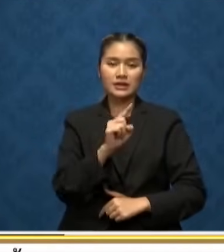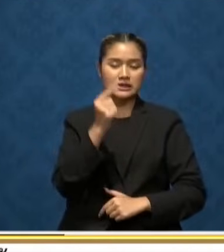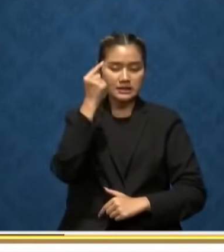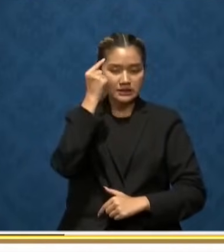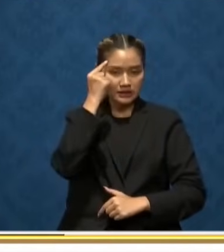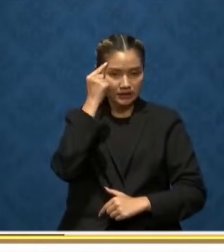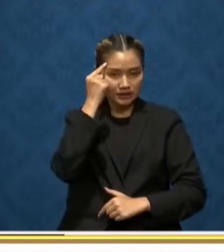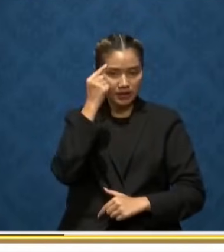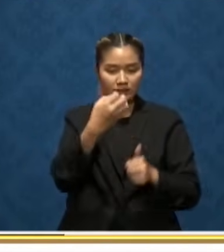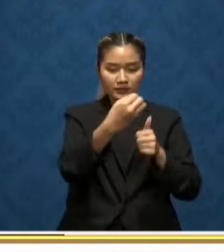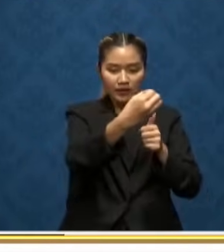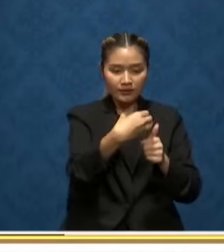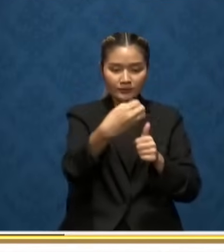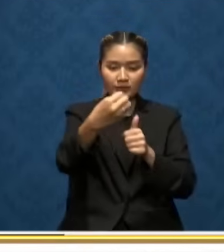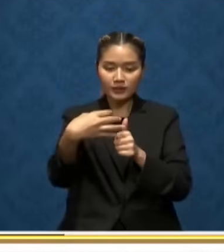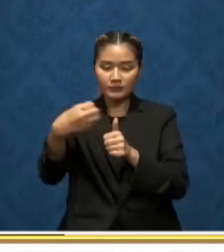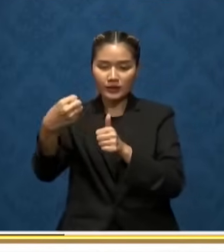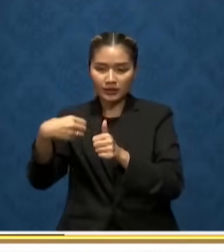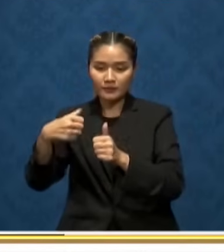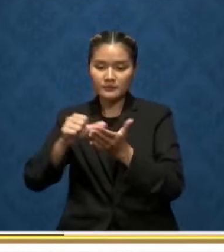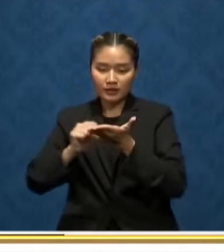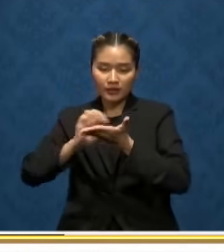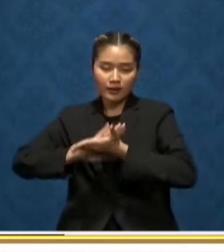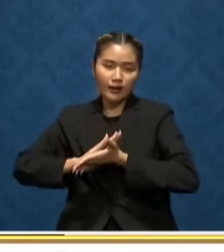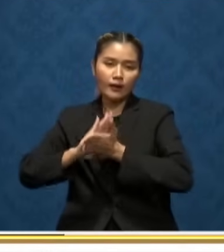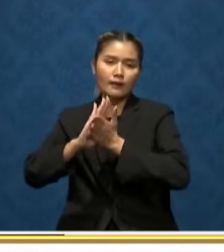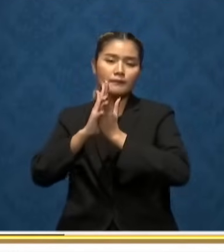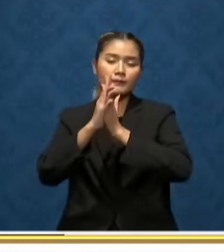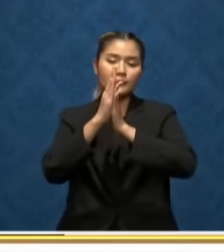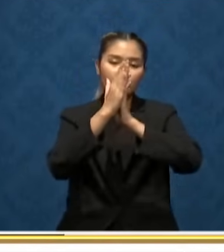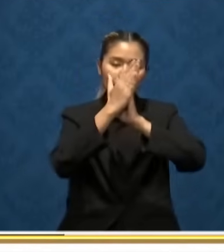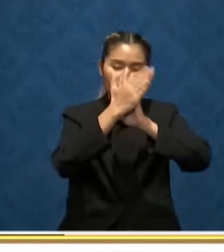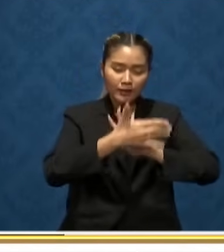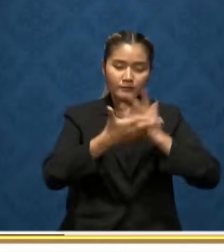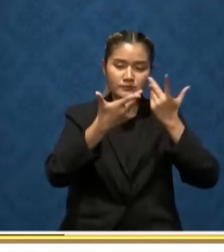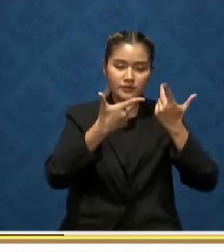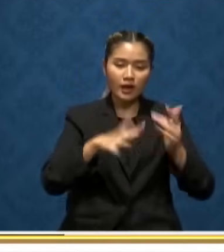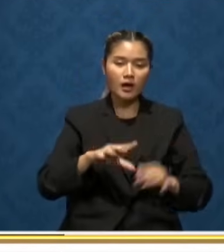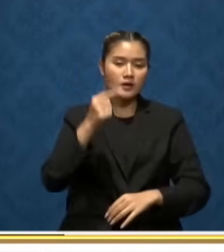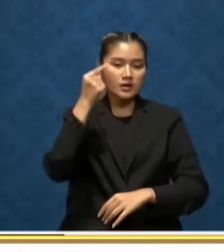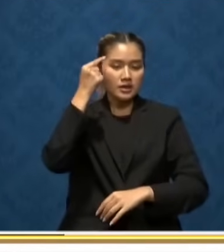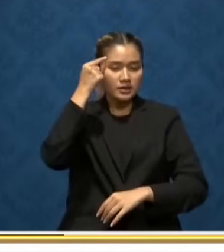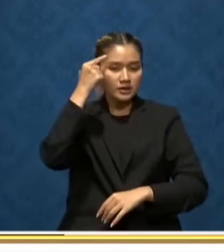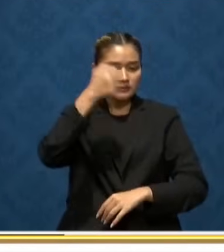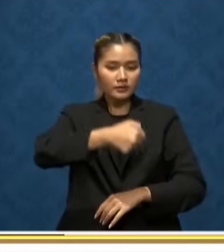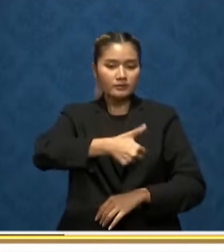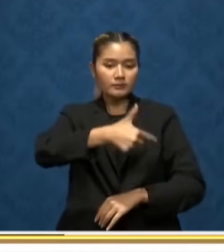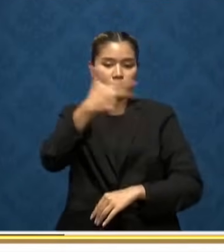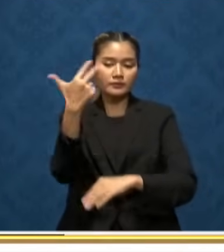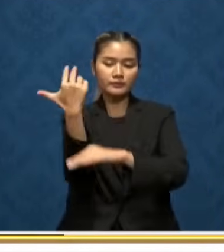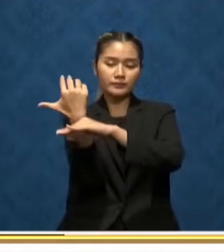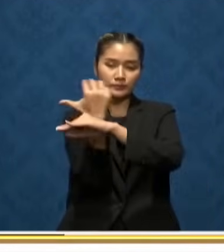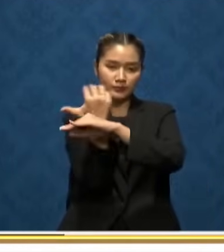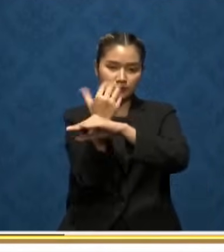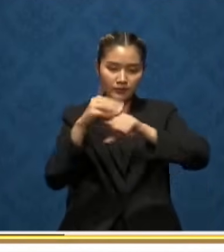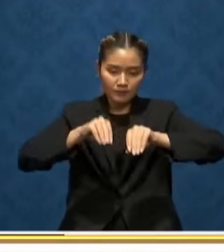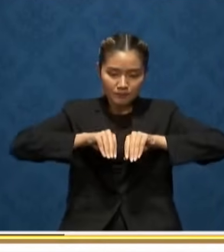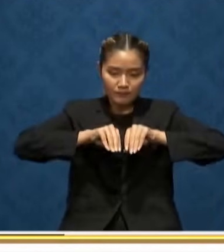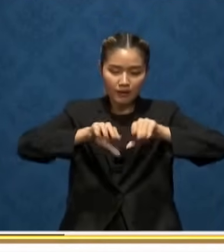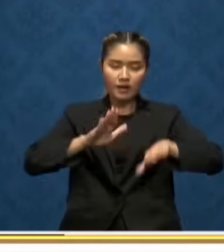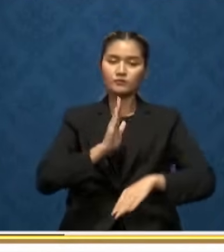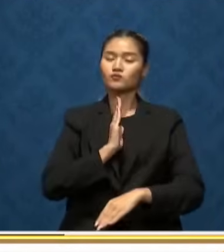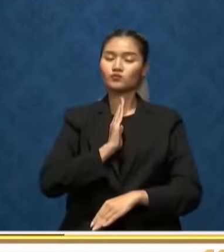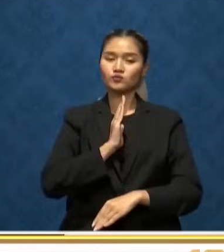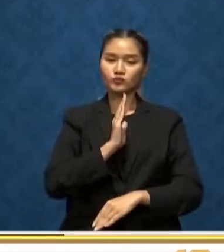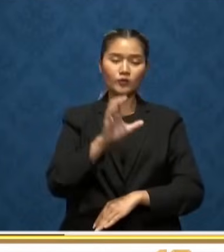และจะพัฒนาสื่อสาธารณะแห่งนี้ให้เป็นที่น่าเชื่อถือของประชาชนและเป็นสื่อสาธารณะของภูมิภา